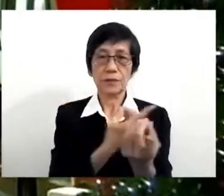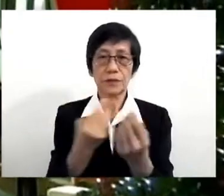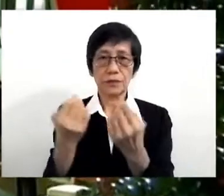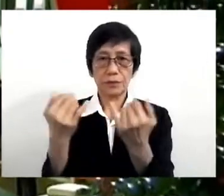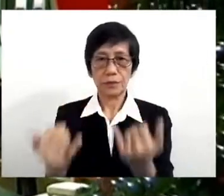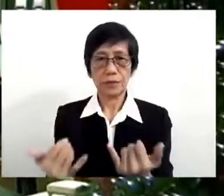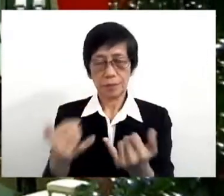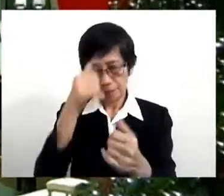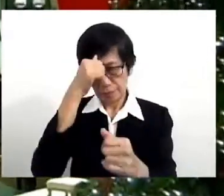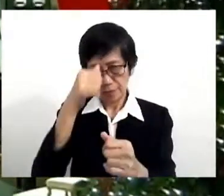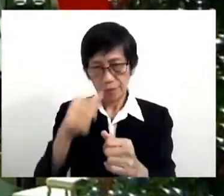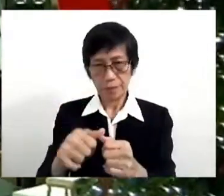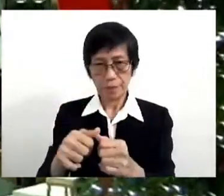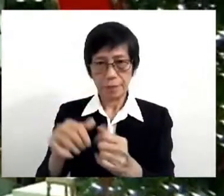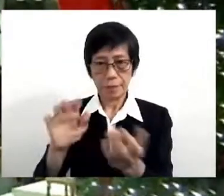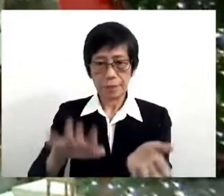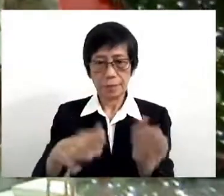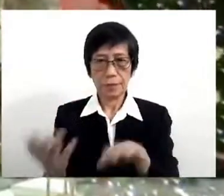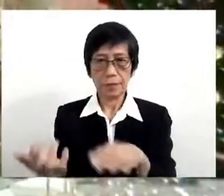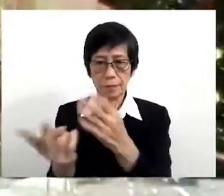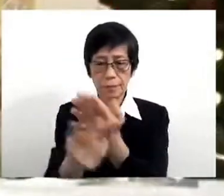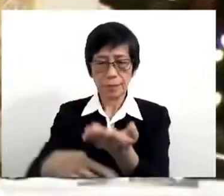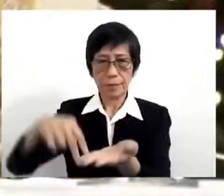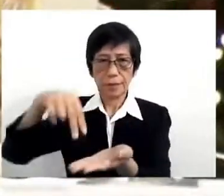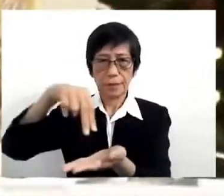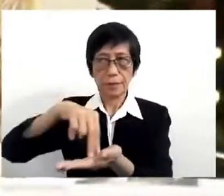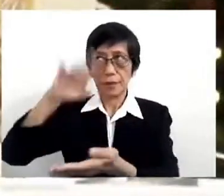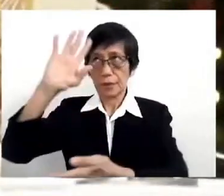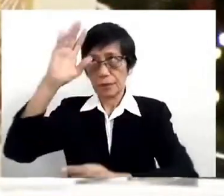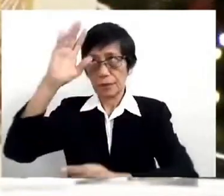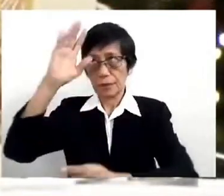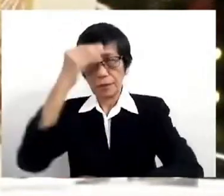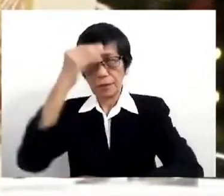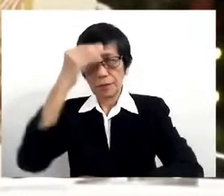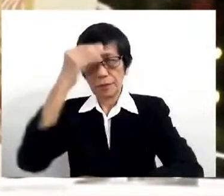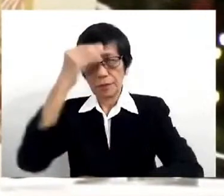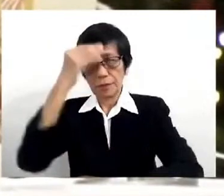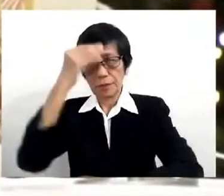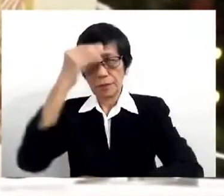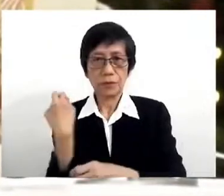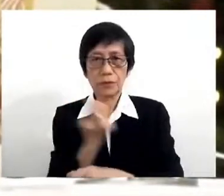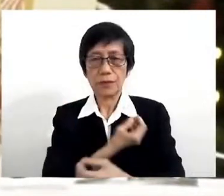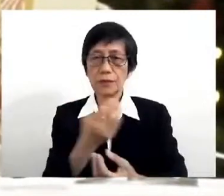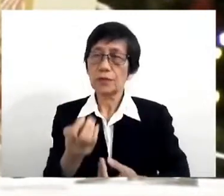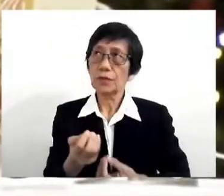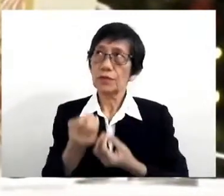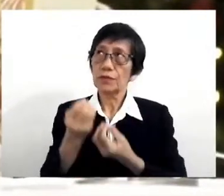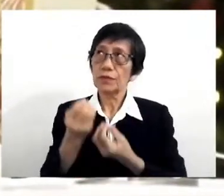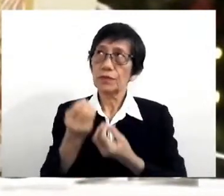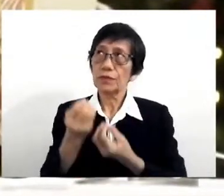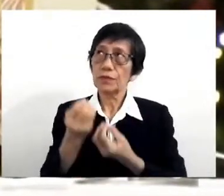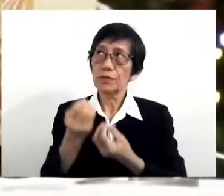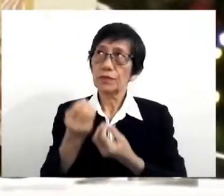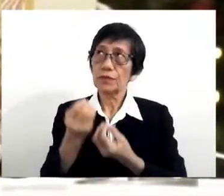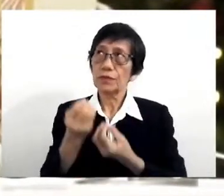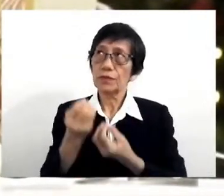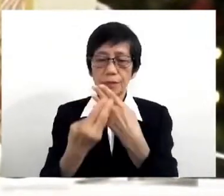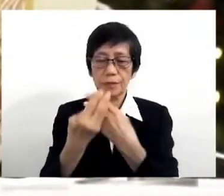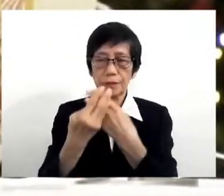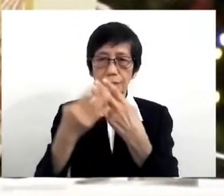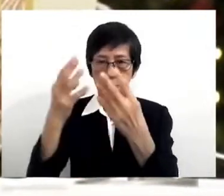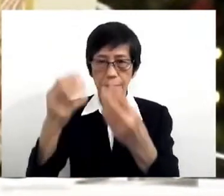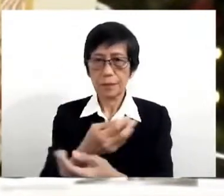at muling pagkabuhay ng iyong anak. Kaya't iniaalay po namin sa iyo ang tinapay na nagbibigay buhay at